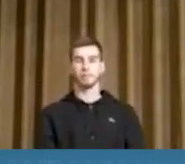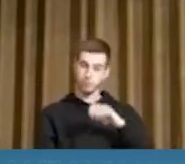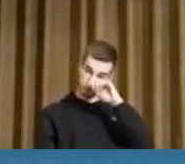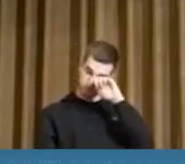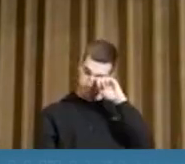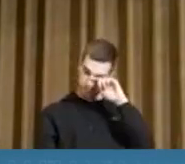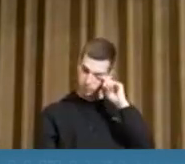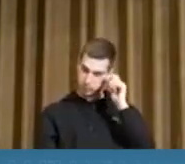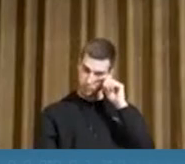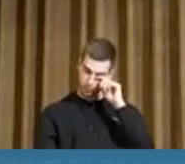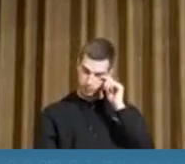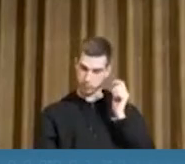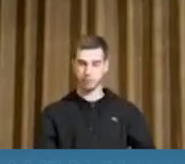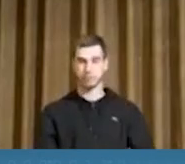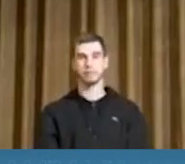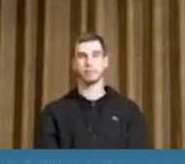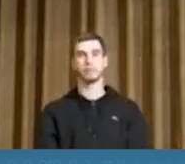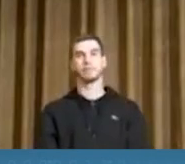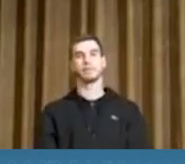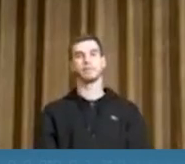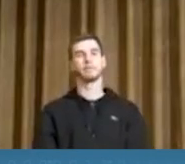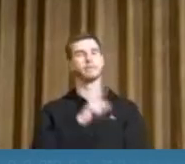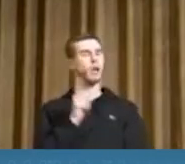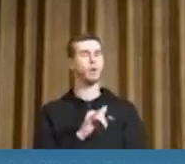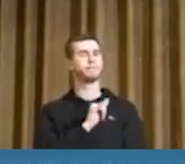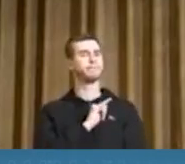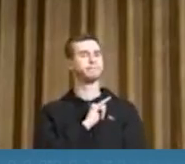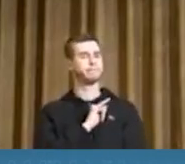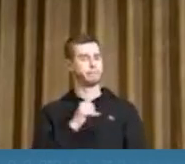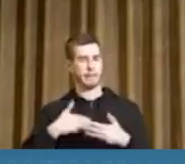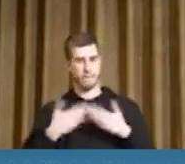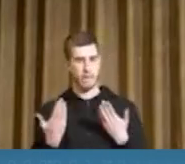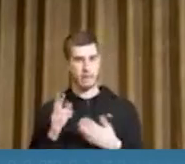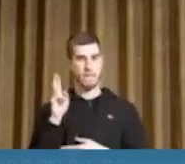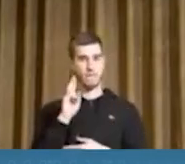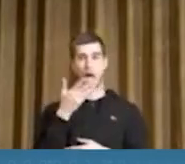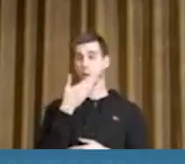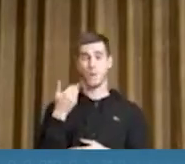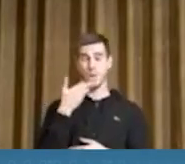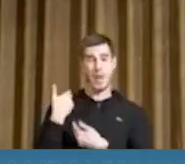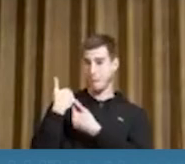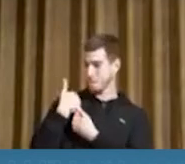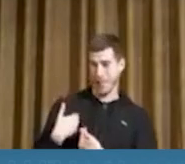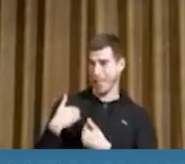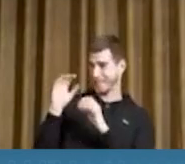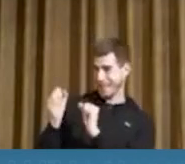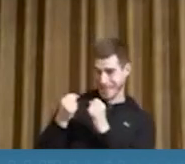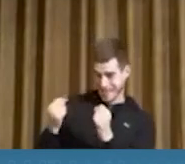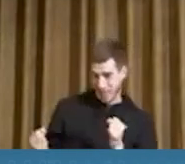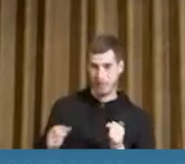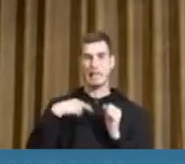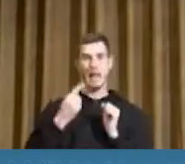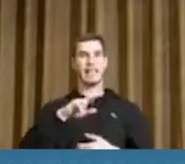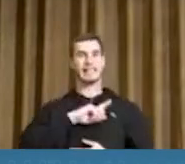hat, ist die Frage, lassen sich denn die nicht gut Belastbaren in der Selbsteinschätzung im Hinblick auf